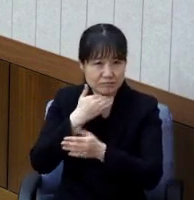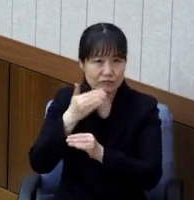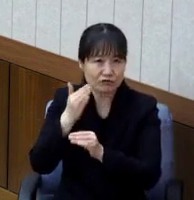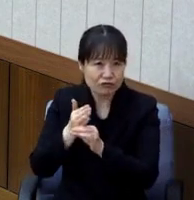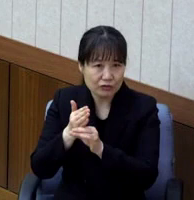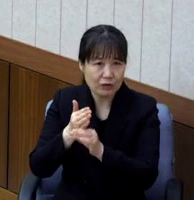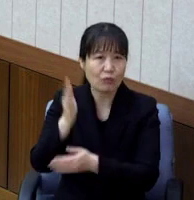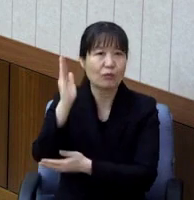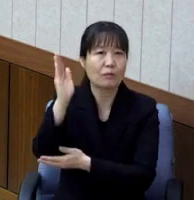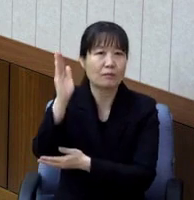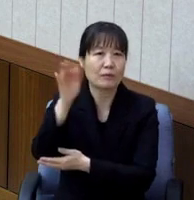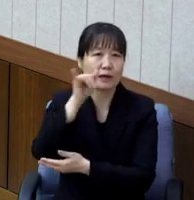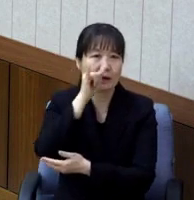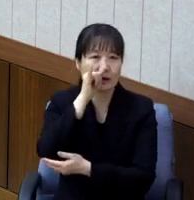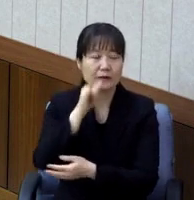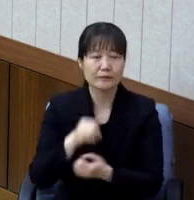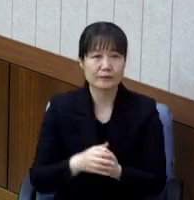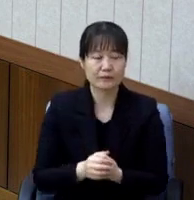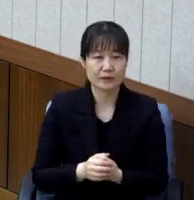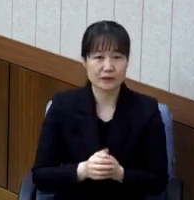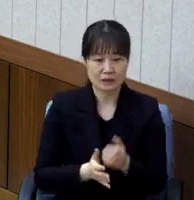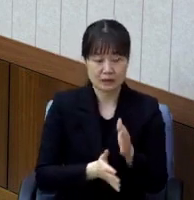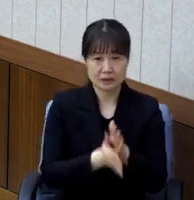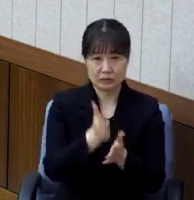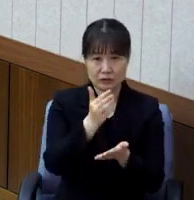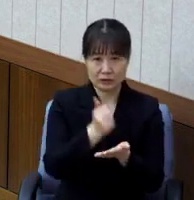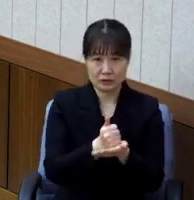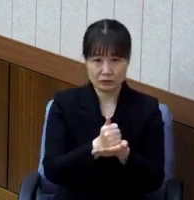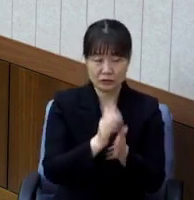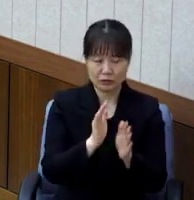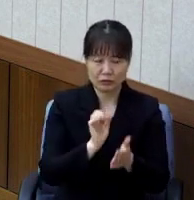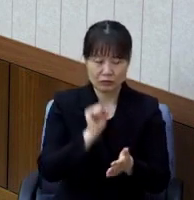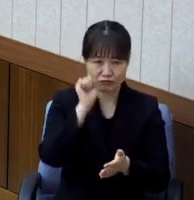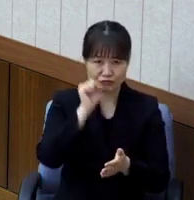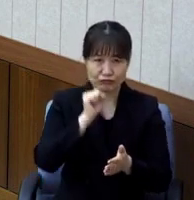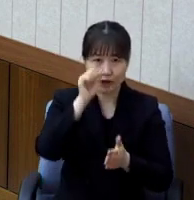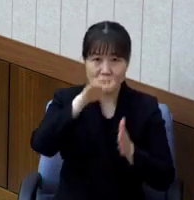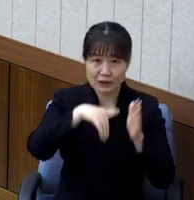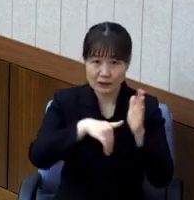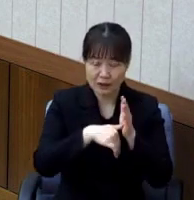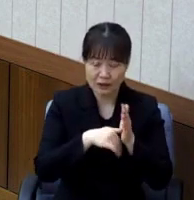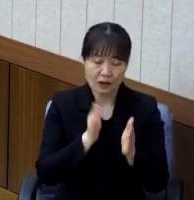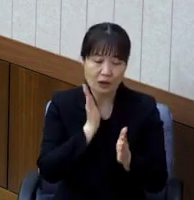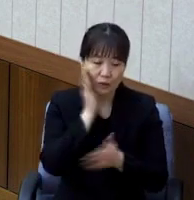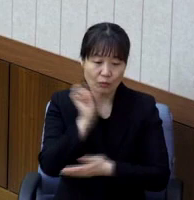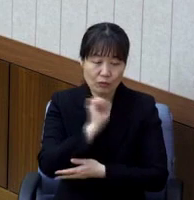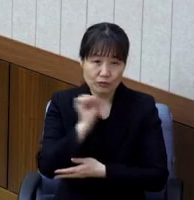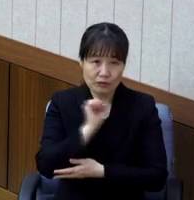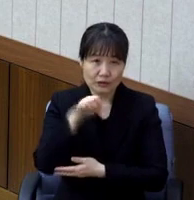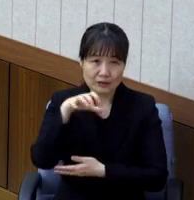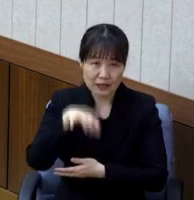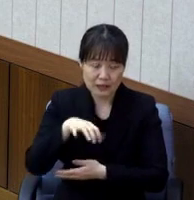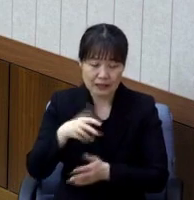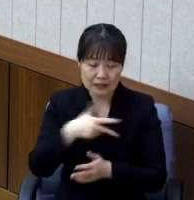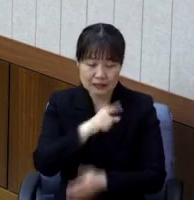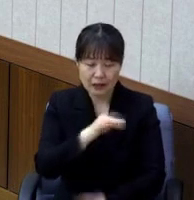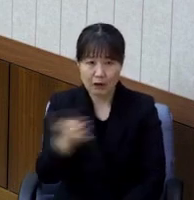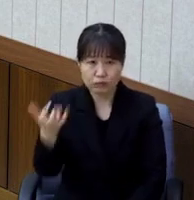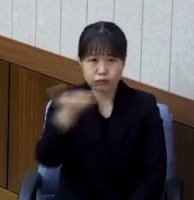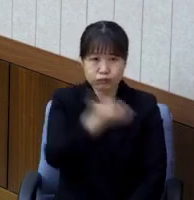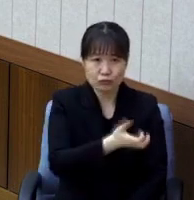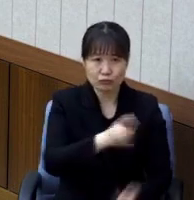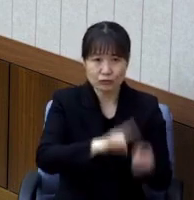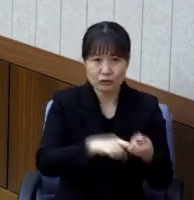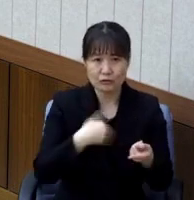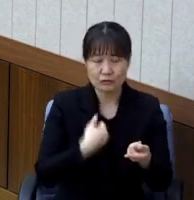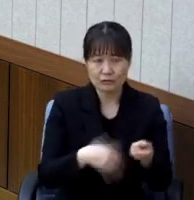인터뷰를 했습니다 김동근 시장은 당초 시장 출마시 도봉운전 면허 시험장 장암동 이전에 대해 적극